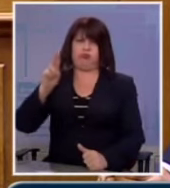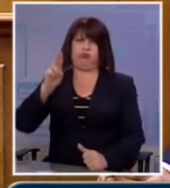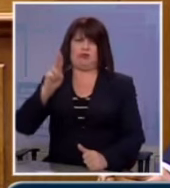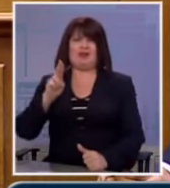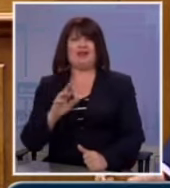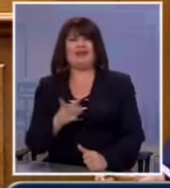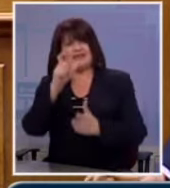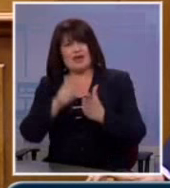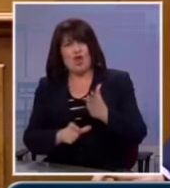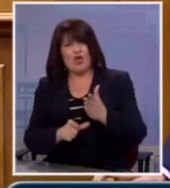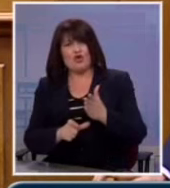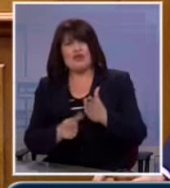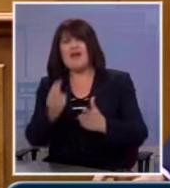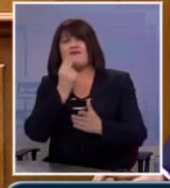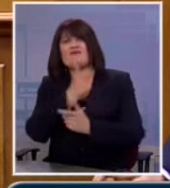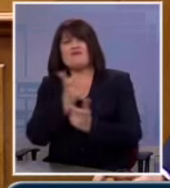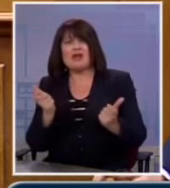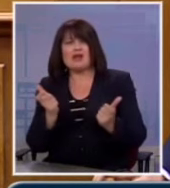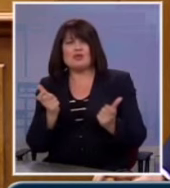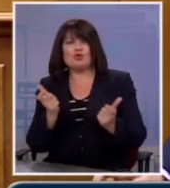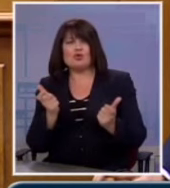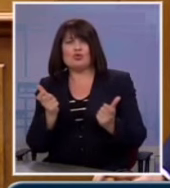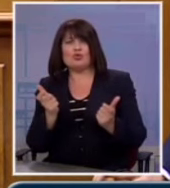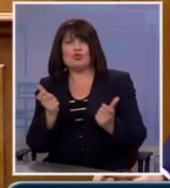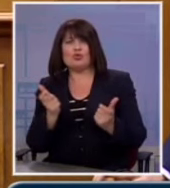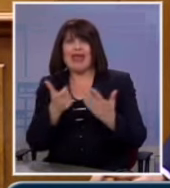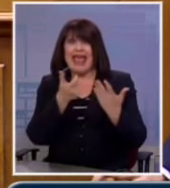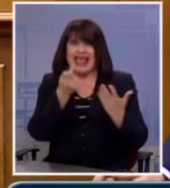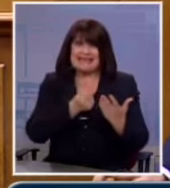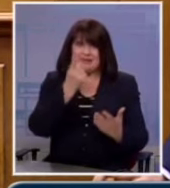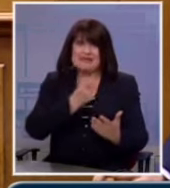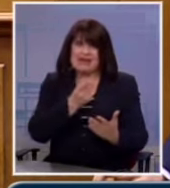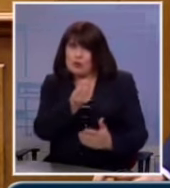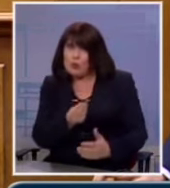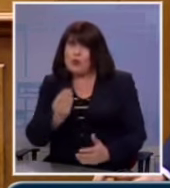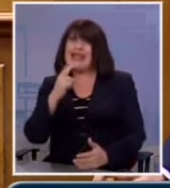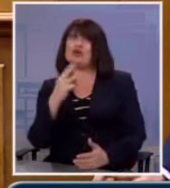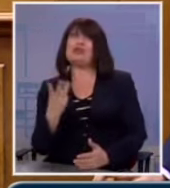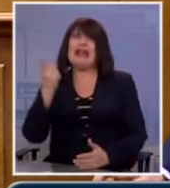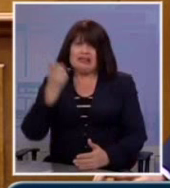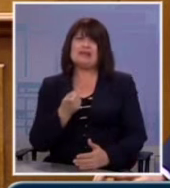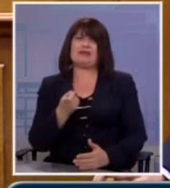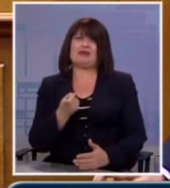δηλαδή στα ξενοδοχεία και την εστίαση, από το 6,5% στο 23%.